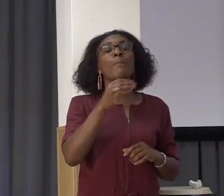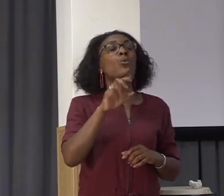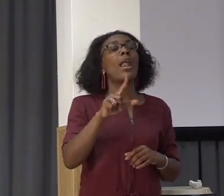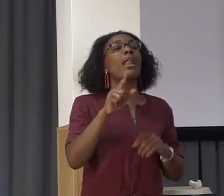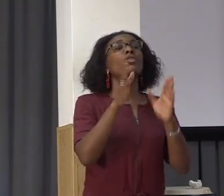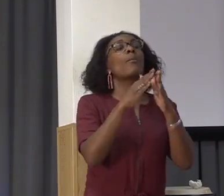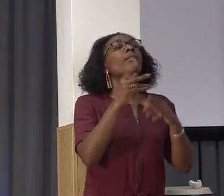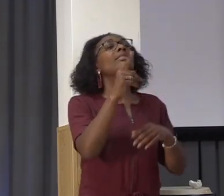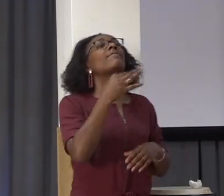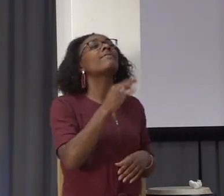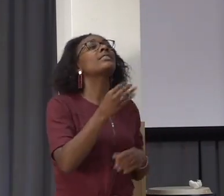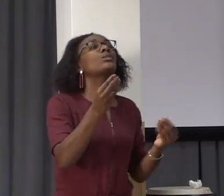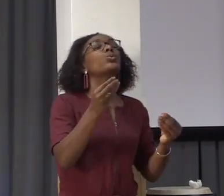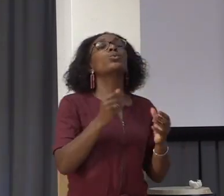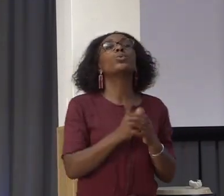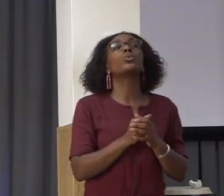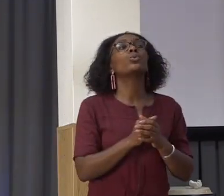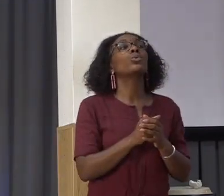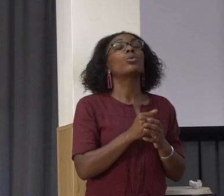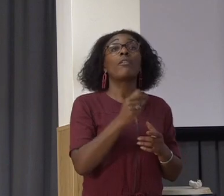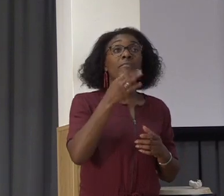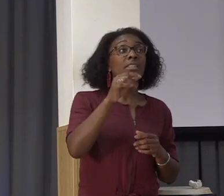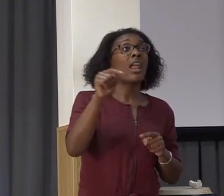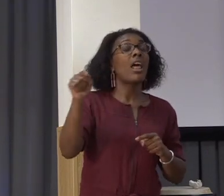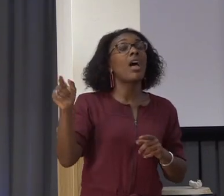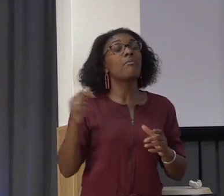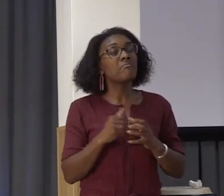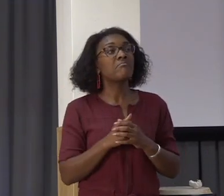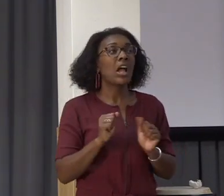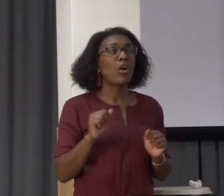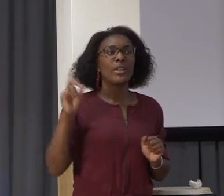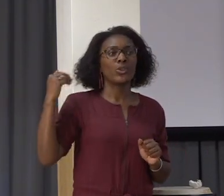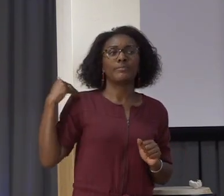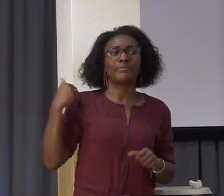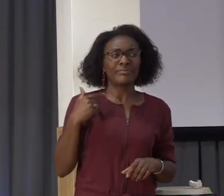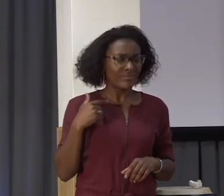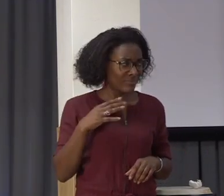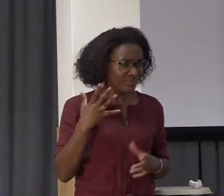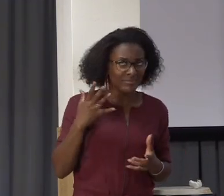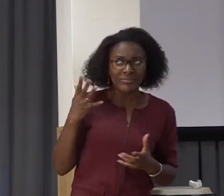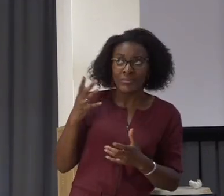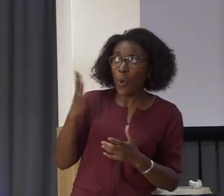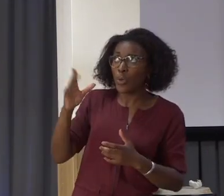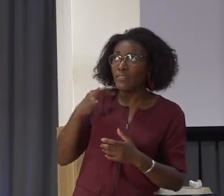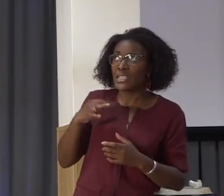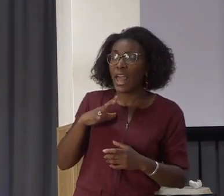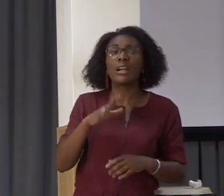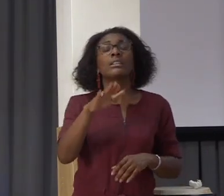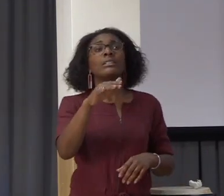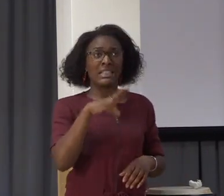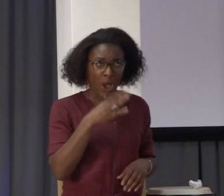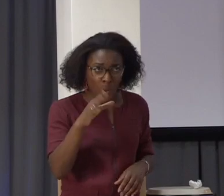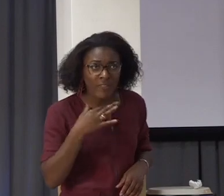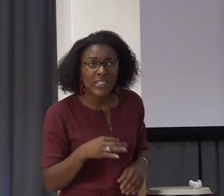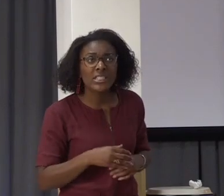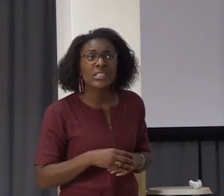Il s'attendait que ce soit Eliab, le frère aîné. Mais Dieu a dit à Samuel,